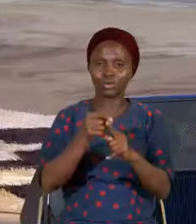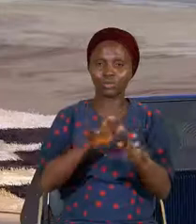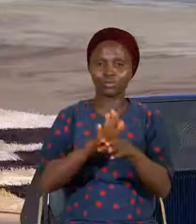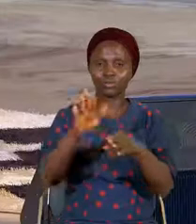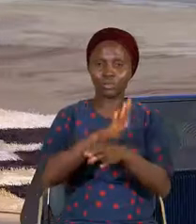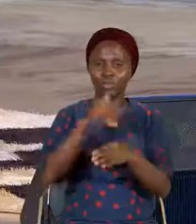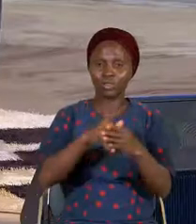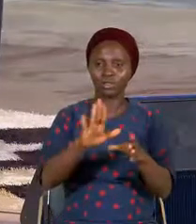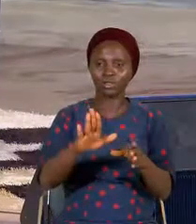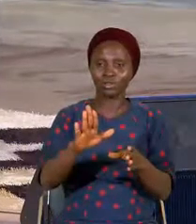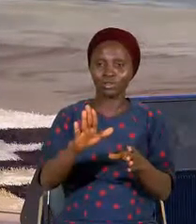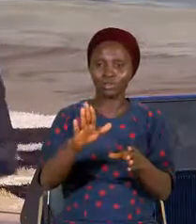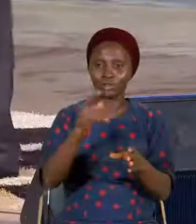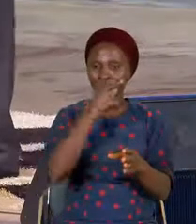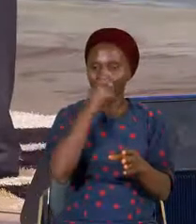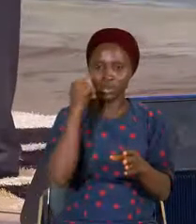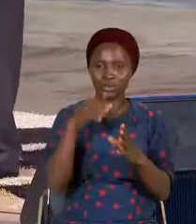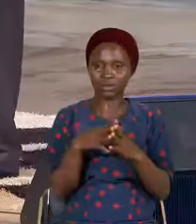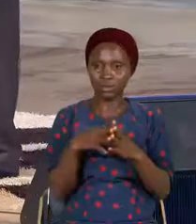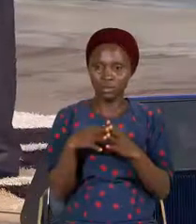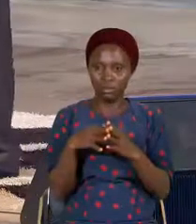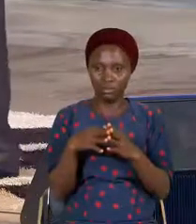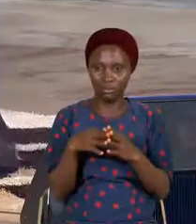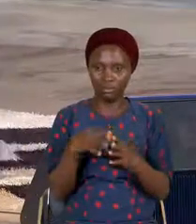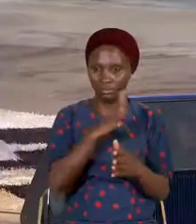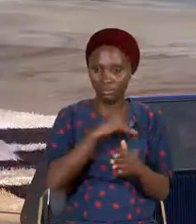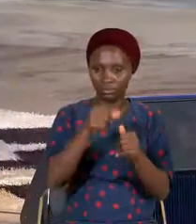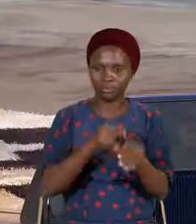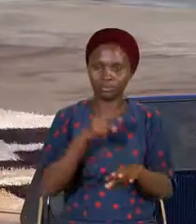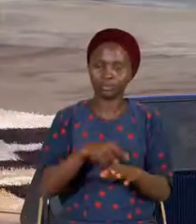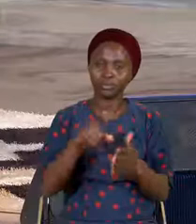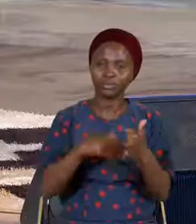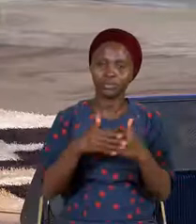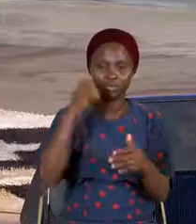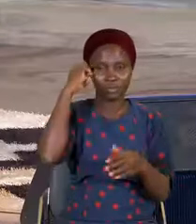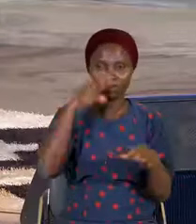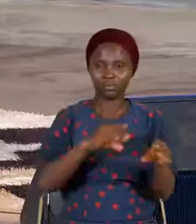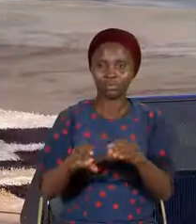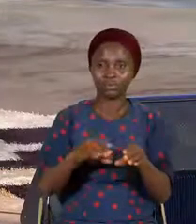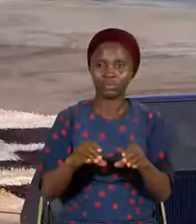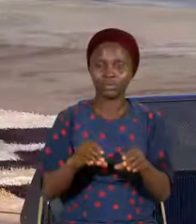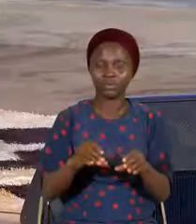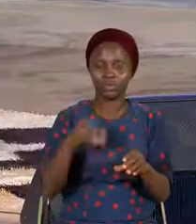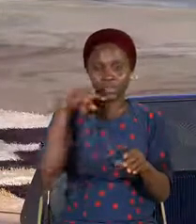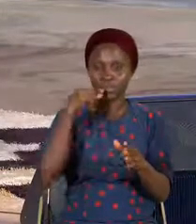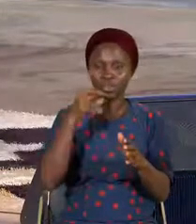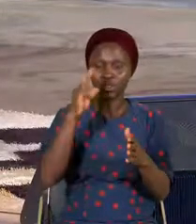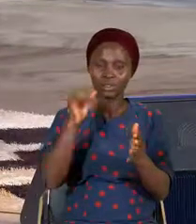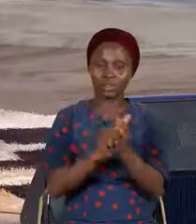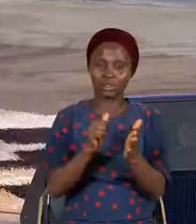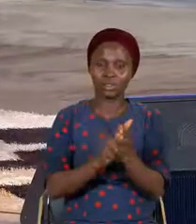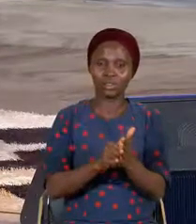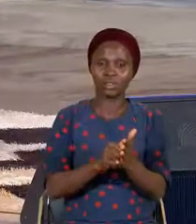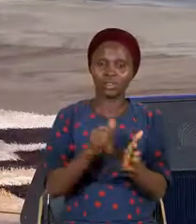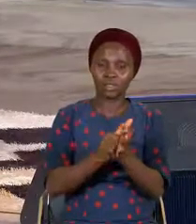accomplie à vos yeux. Et chaque fois, tout ce qu'il fait, c'est pour que l'écriture soit accomplie.